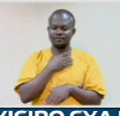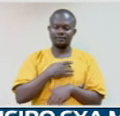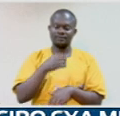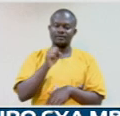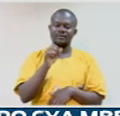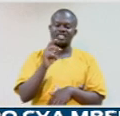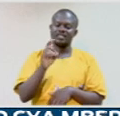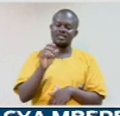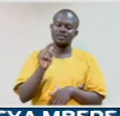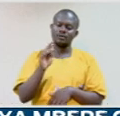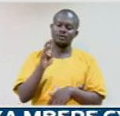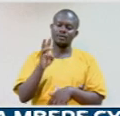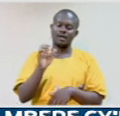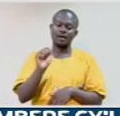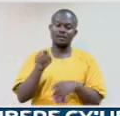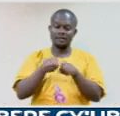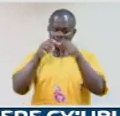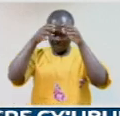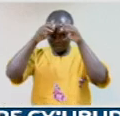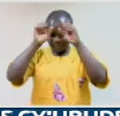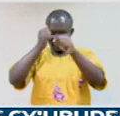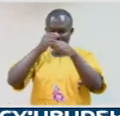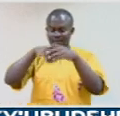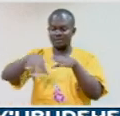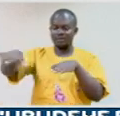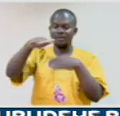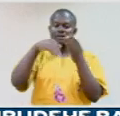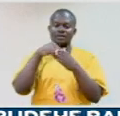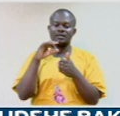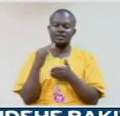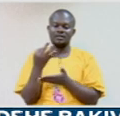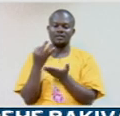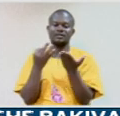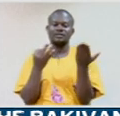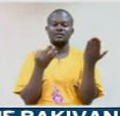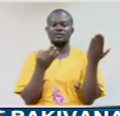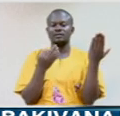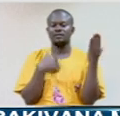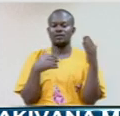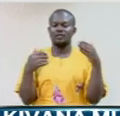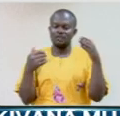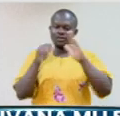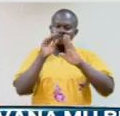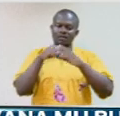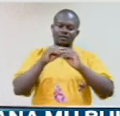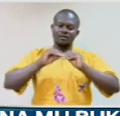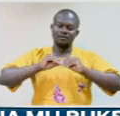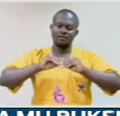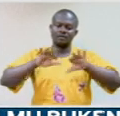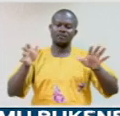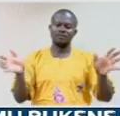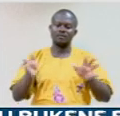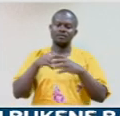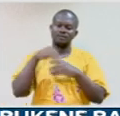sindi ku bwabo yakoreye nka Perezida wa Repubulika yakoreye mu izo prefeture eshatu rwagize uruhare cyane mu gukwiza ubukangurambaga